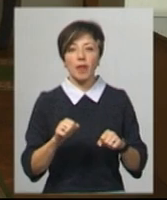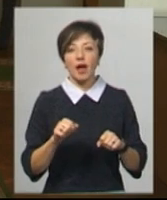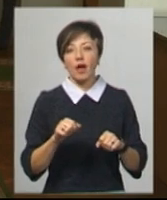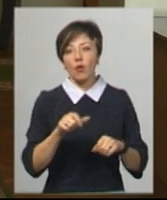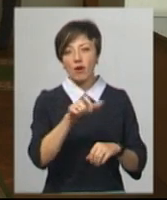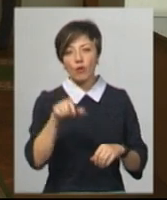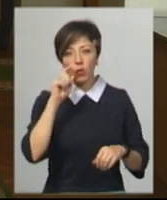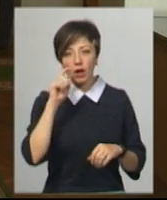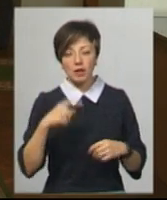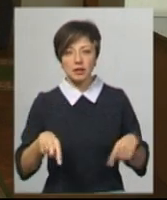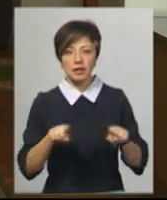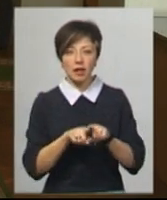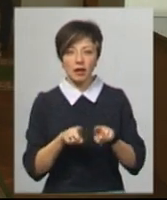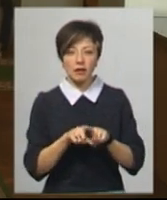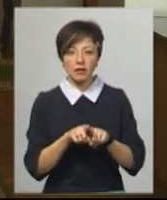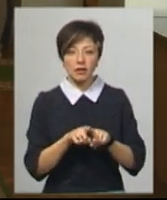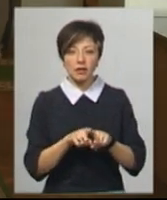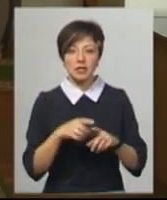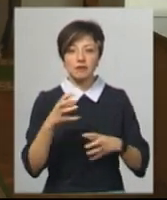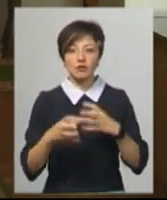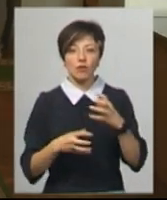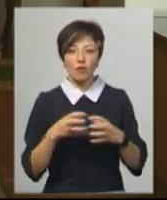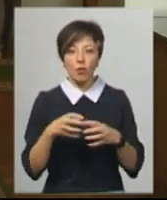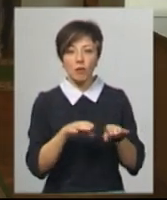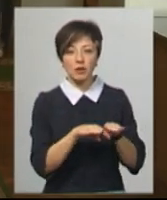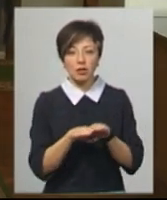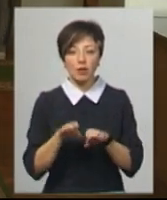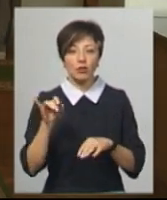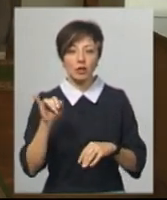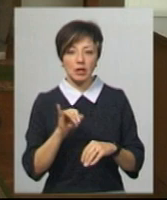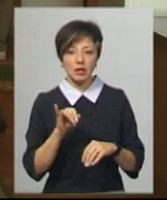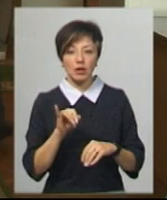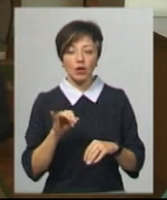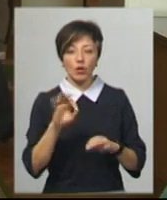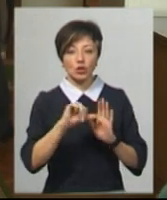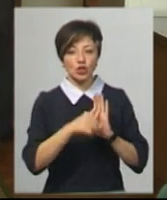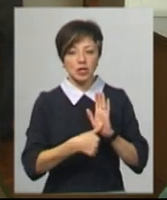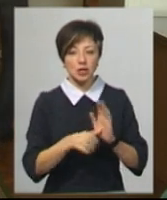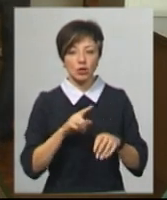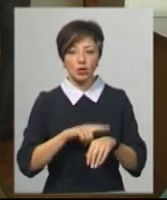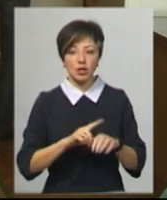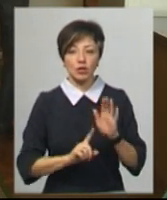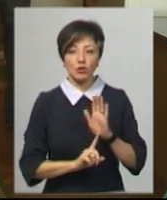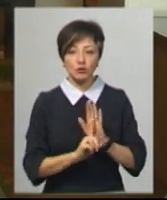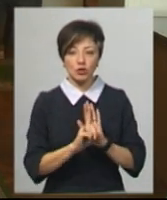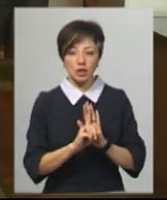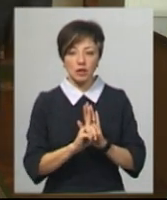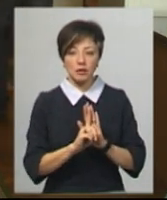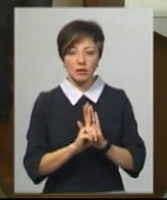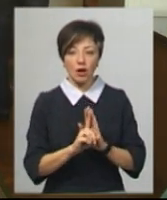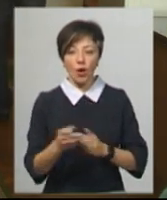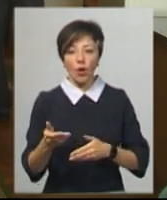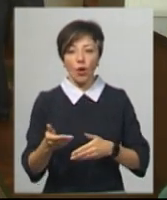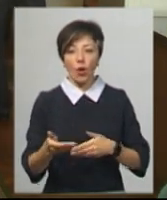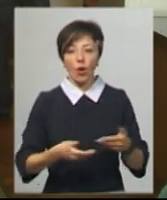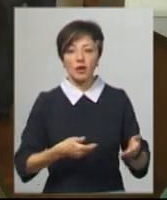українських, так і супергероїв світового масштабу. І о 16-й годині розпочнеться хода